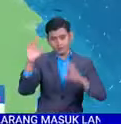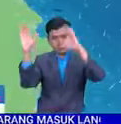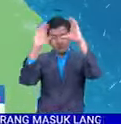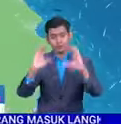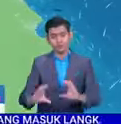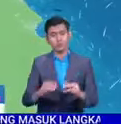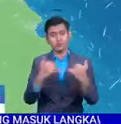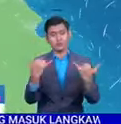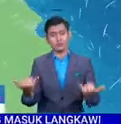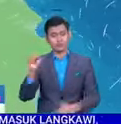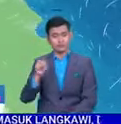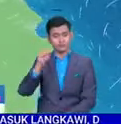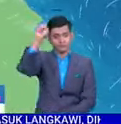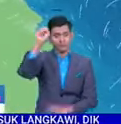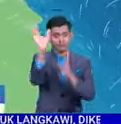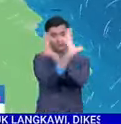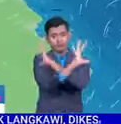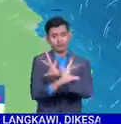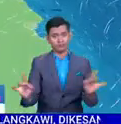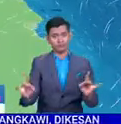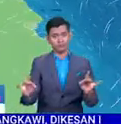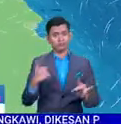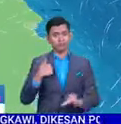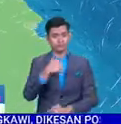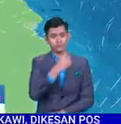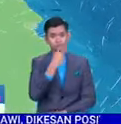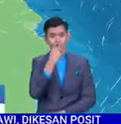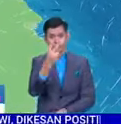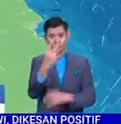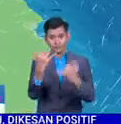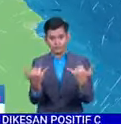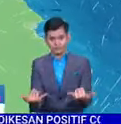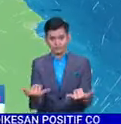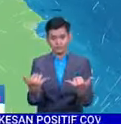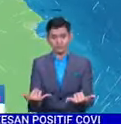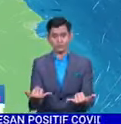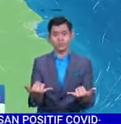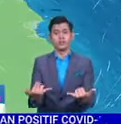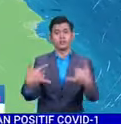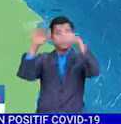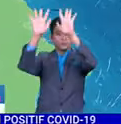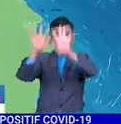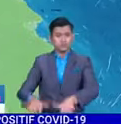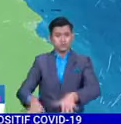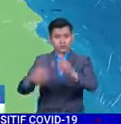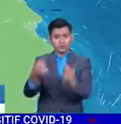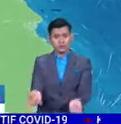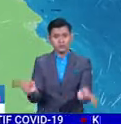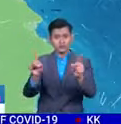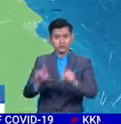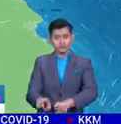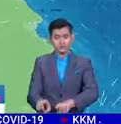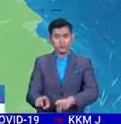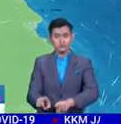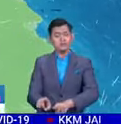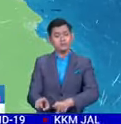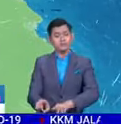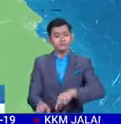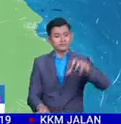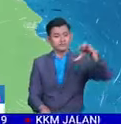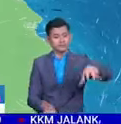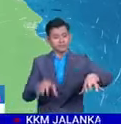cuaca semasa di Sabah dan Sarawak pula, dapat diperhatikan ketika ini hujan lebat kini sedang berlaku di 1-2